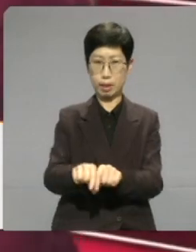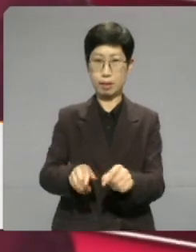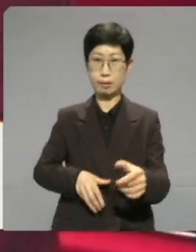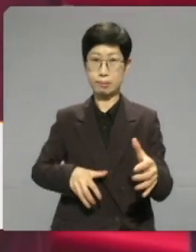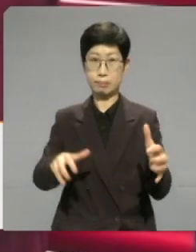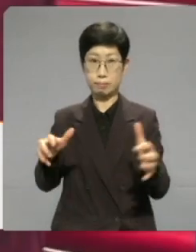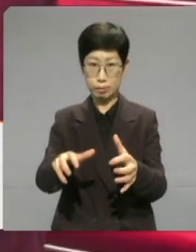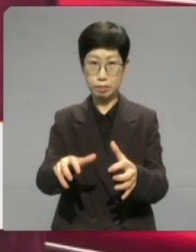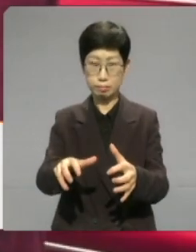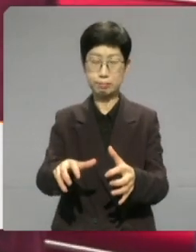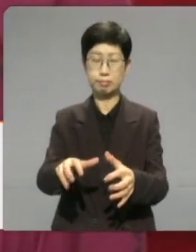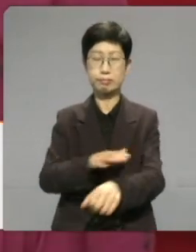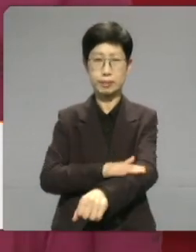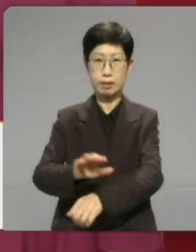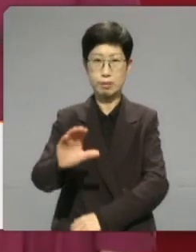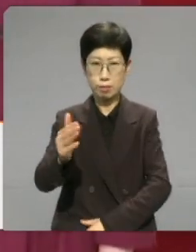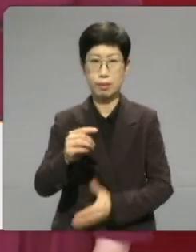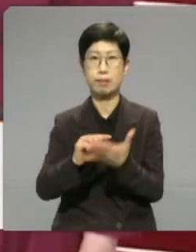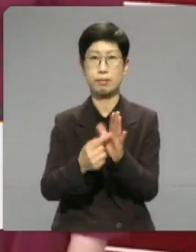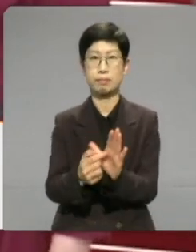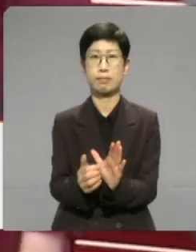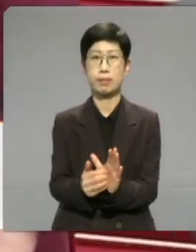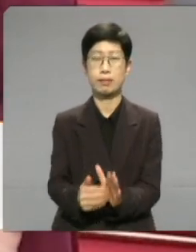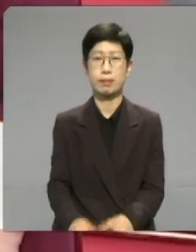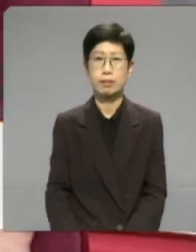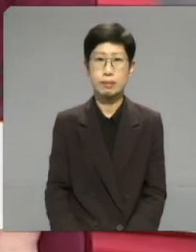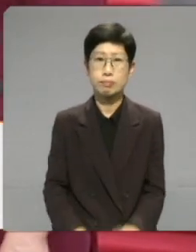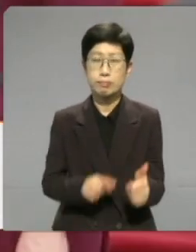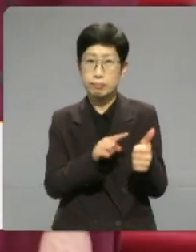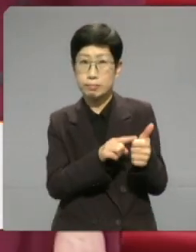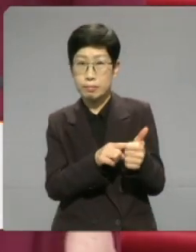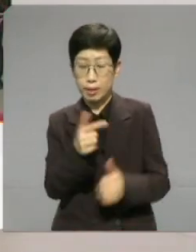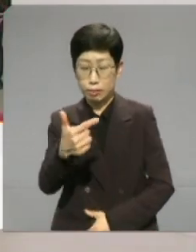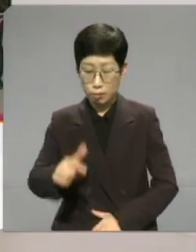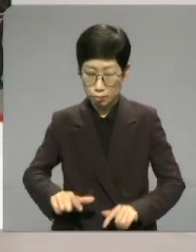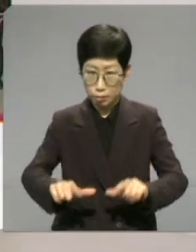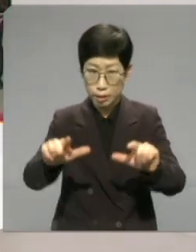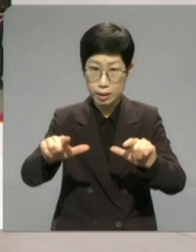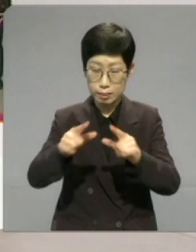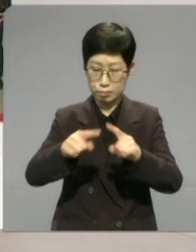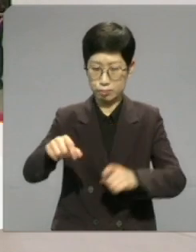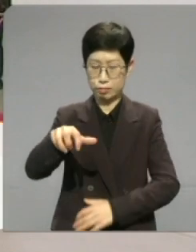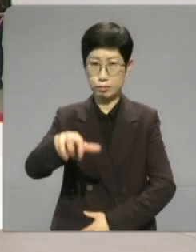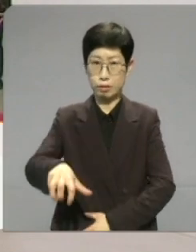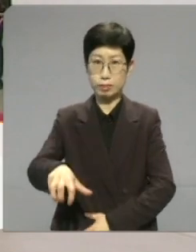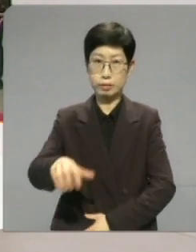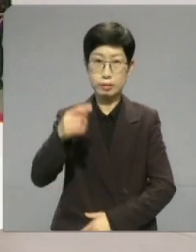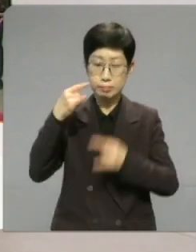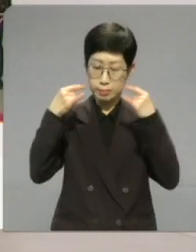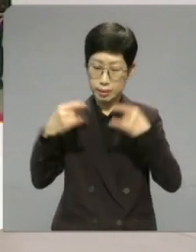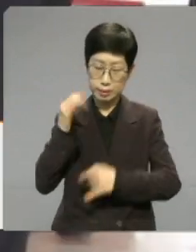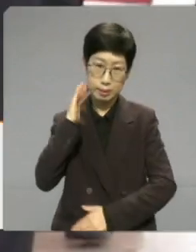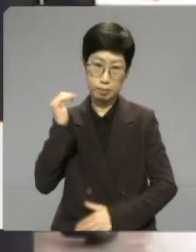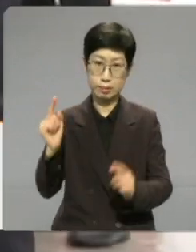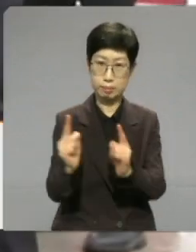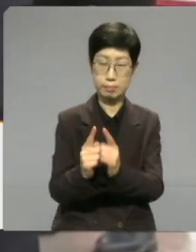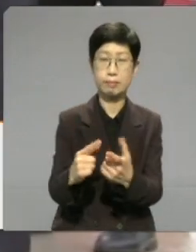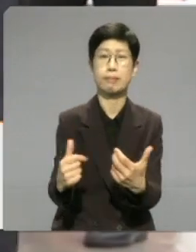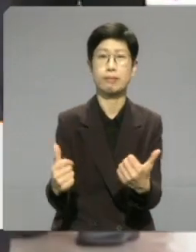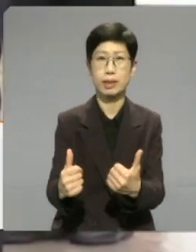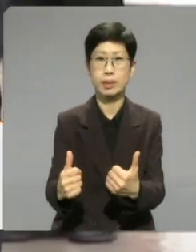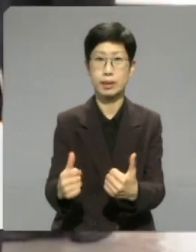협력의 선례를 세웠다는 입장을 밝혔습니다. 시 주석은 현지 시간 6일 엘리제 궁에서 마크롱 대통령과 정상회담을